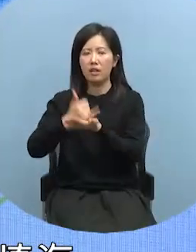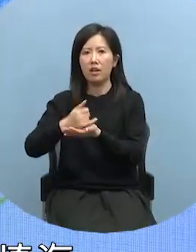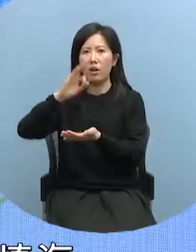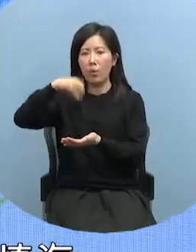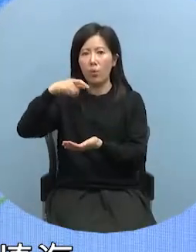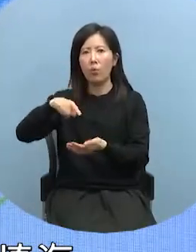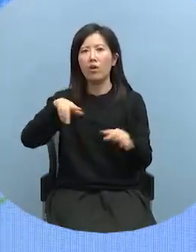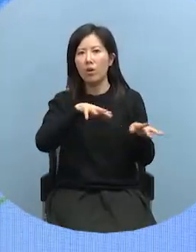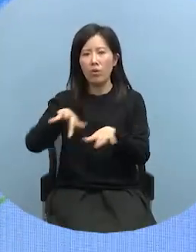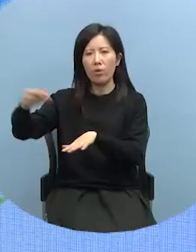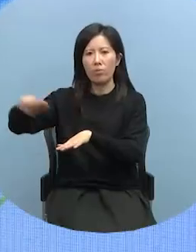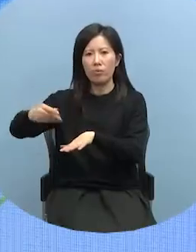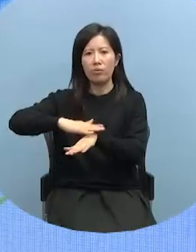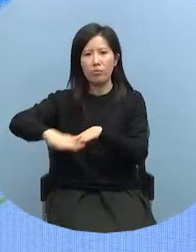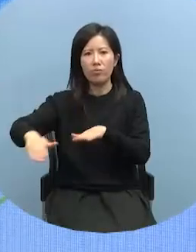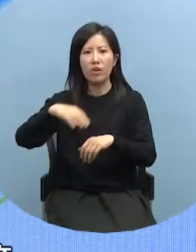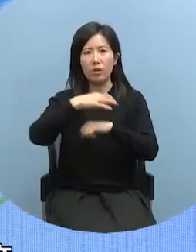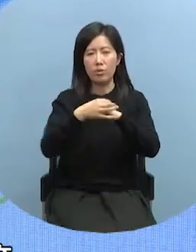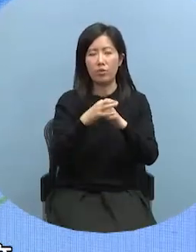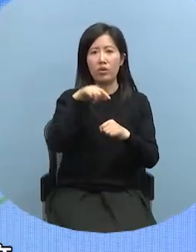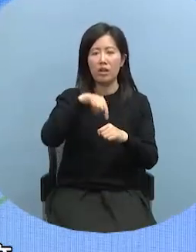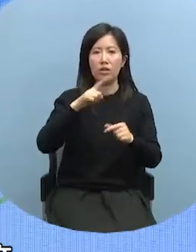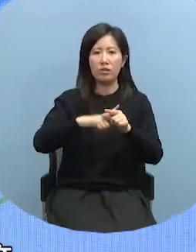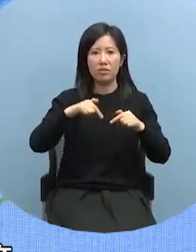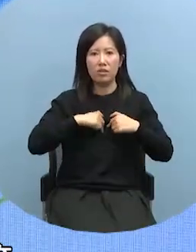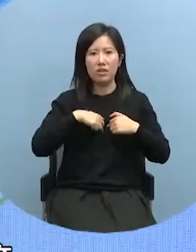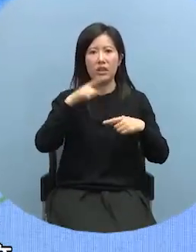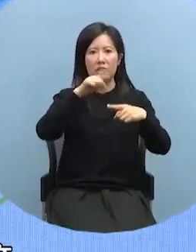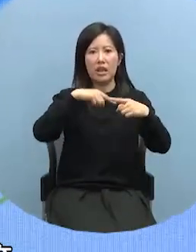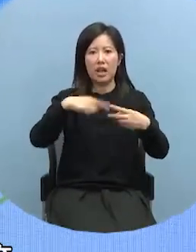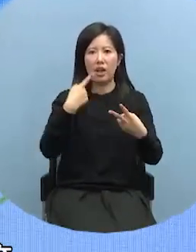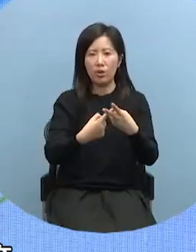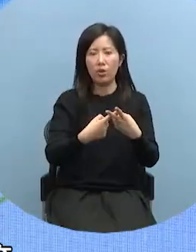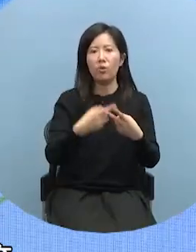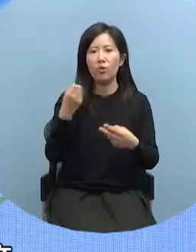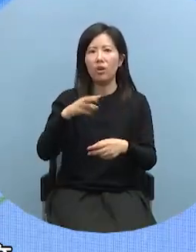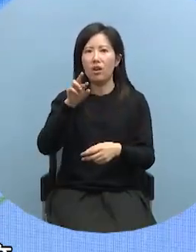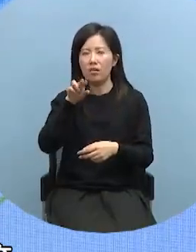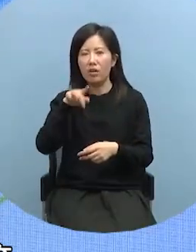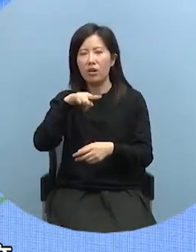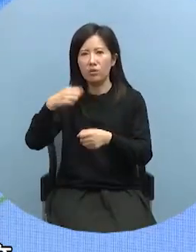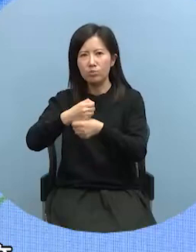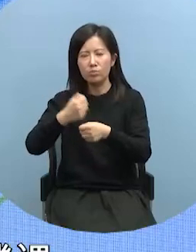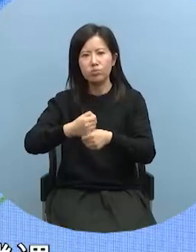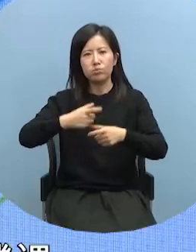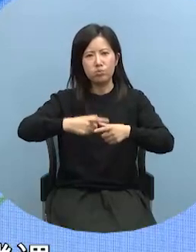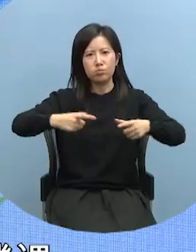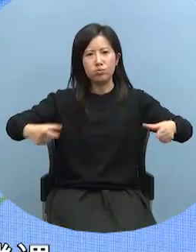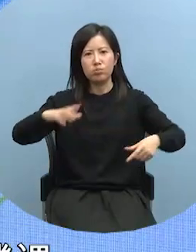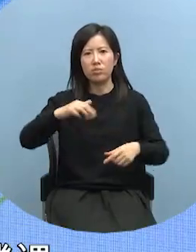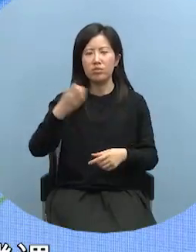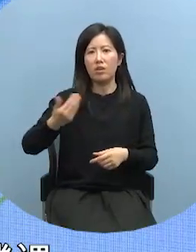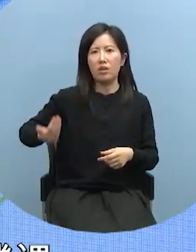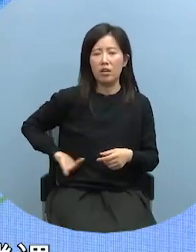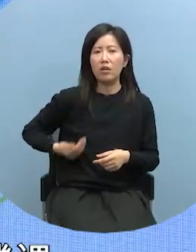海、國際創科中心嘅建設、新型工業同埋綠色產業嘅壯大等等。加上粵